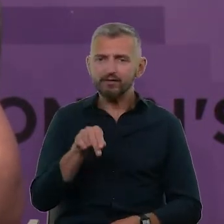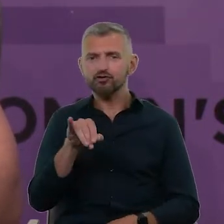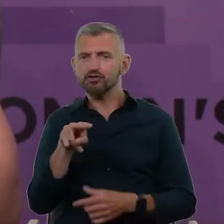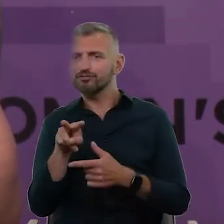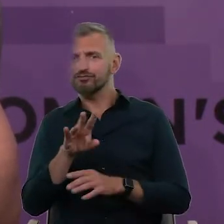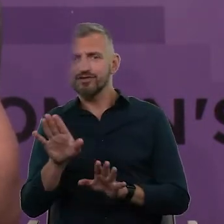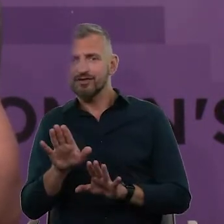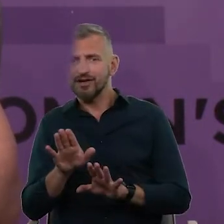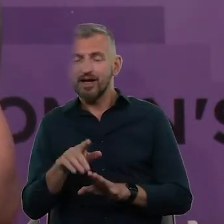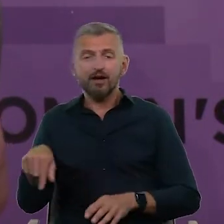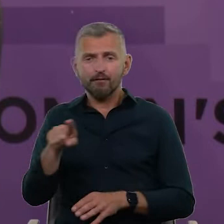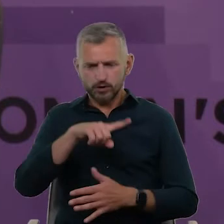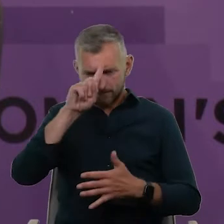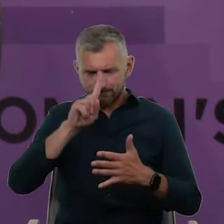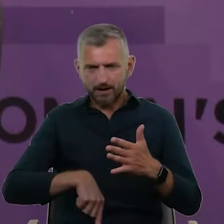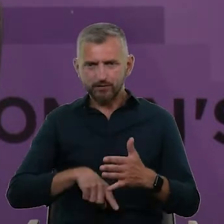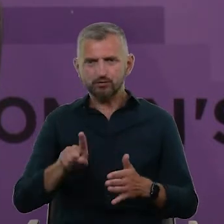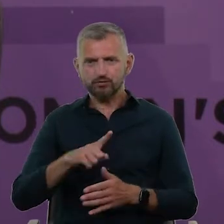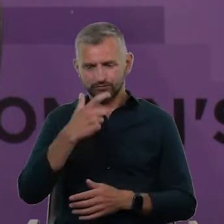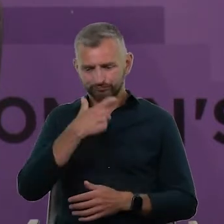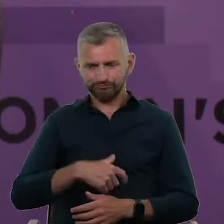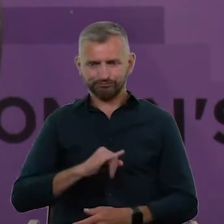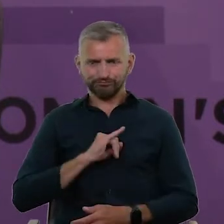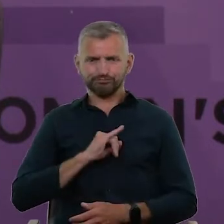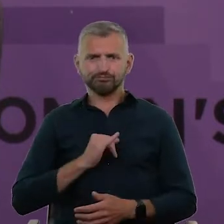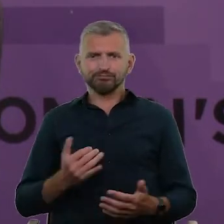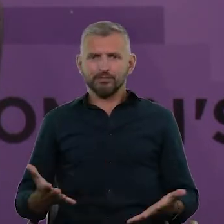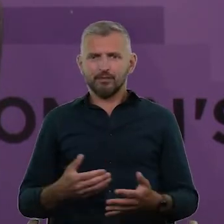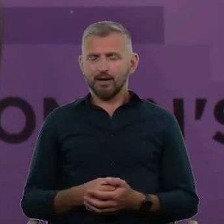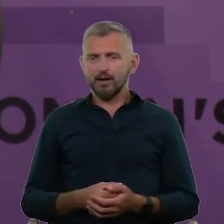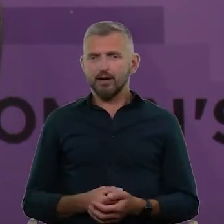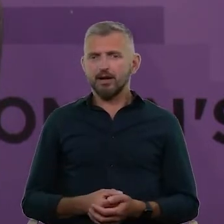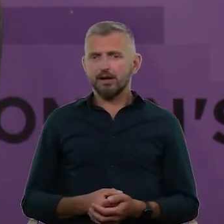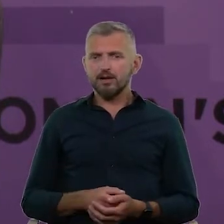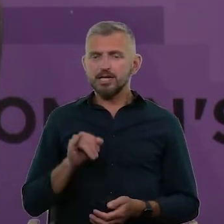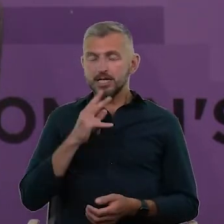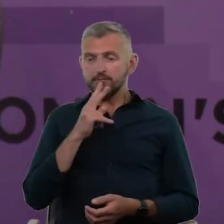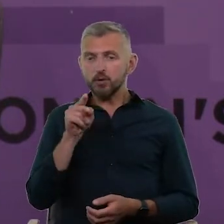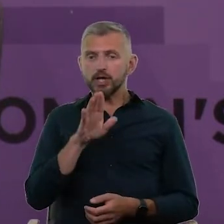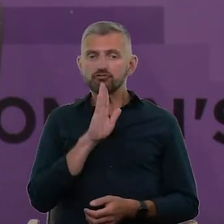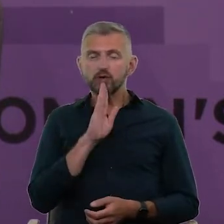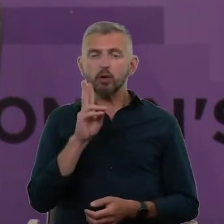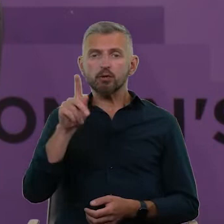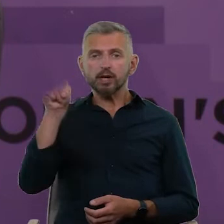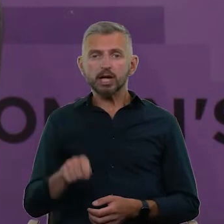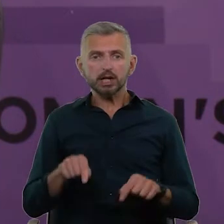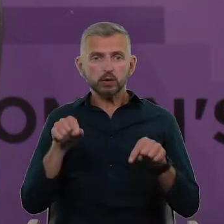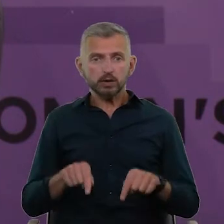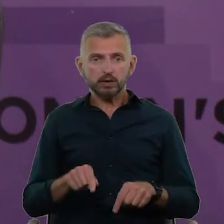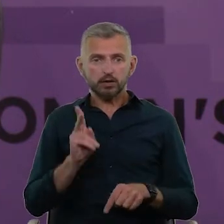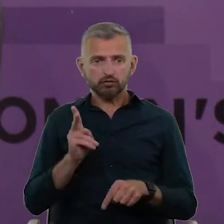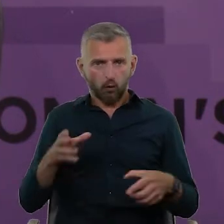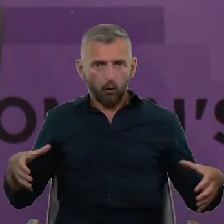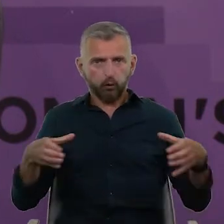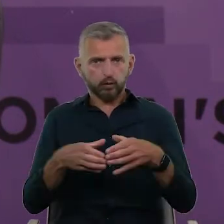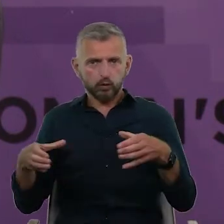Вони вже впевнена, що знають, хто вони є. І бачу тих жінок, які приїхали сюди, які готуються.